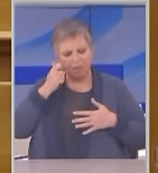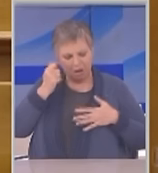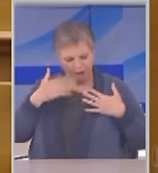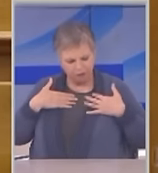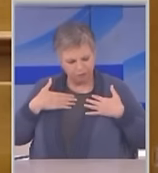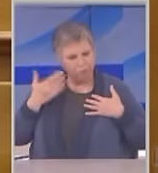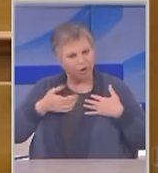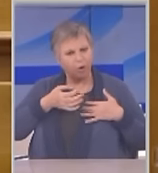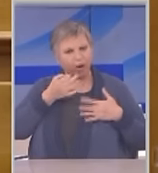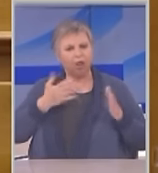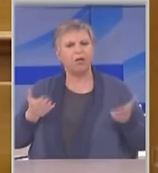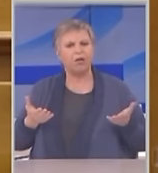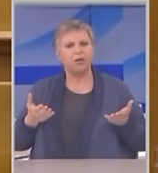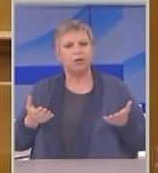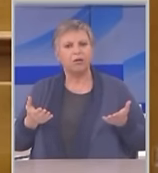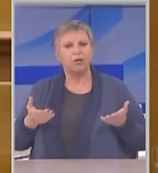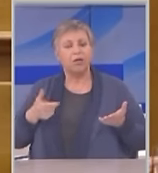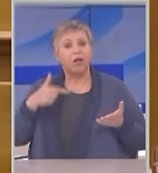εξαιτίας και των δικών σας